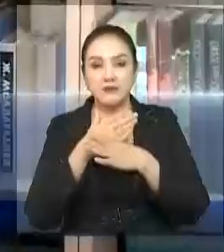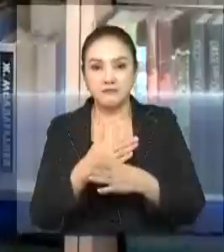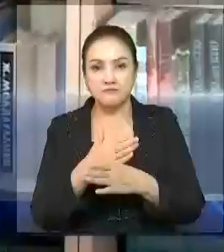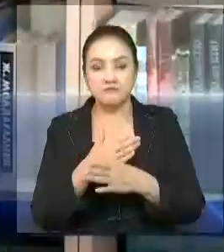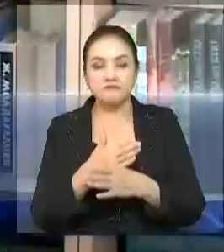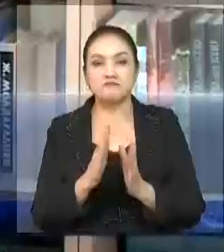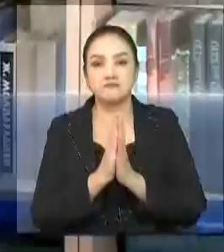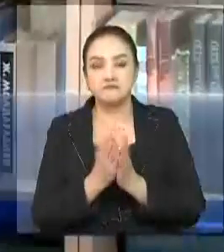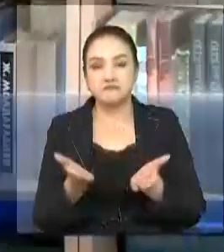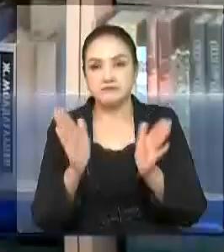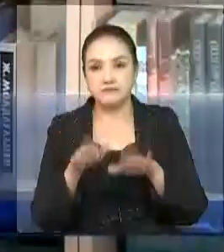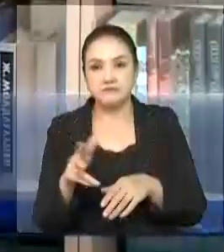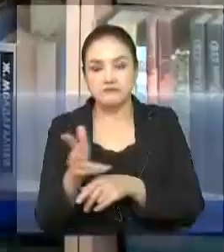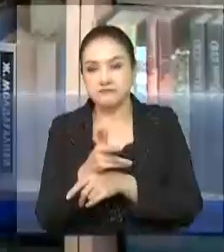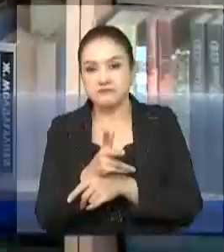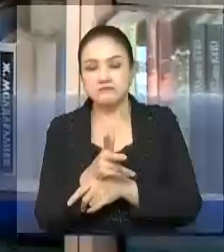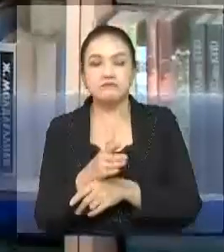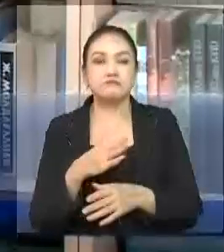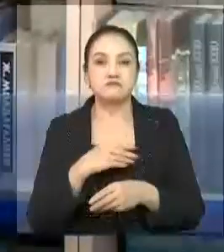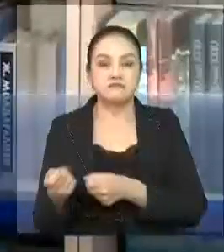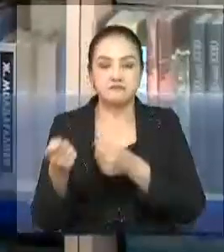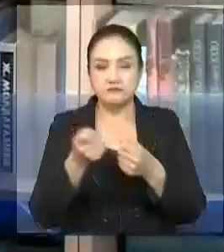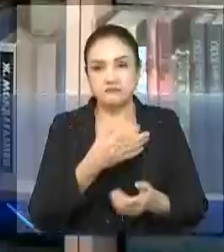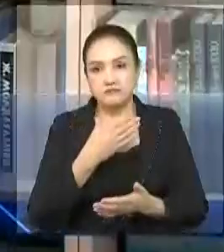помощь и попросил оставить камеру, которую режиссер